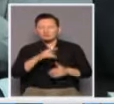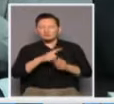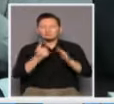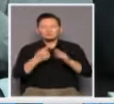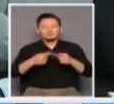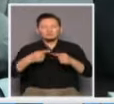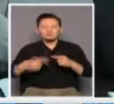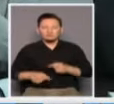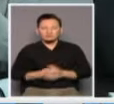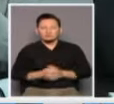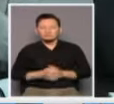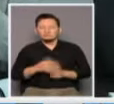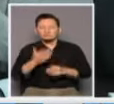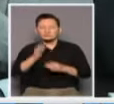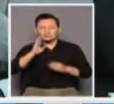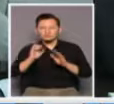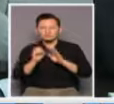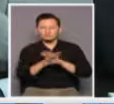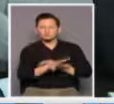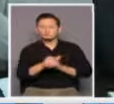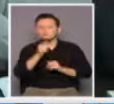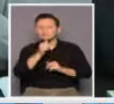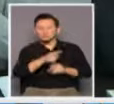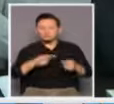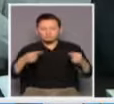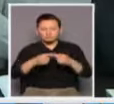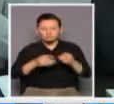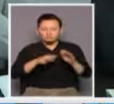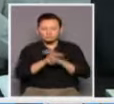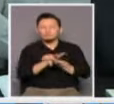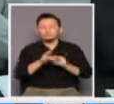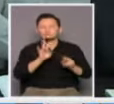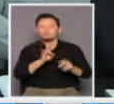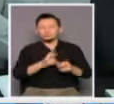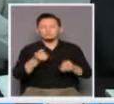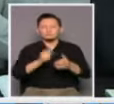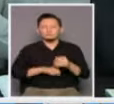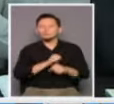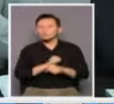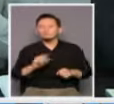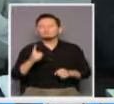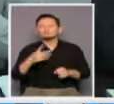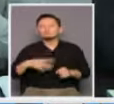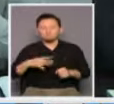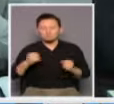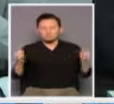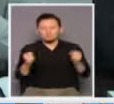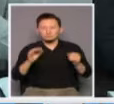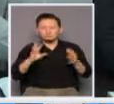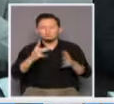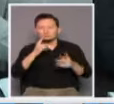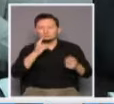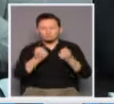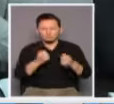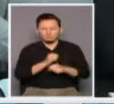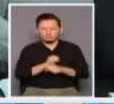Понимаете? Мен жақтан айдағанда мен линиям түгіл бару керек. Бәрі бір-біріне соғады. Чтоб қыста қатпау үшін солай жасалған нәрсе.